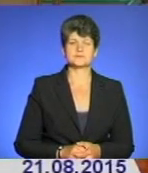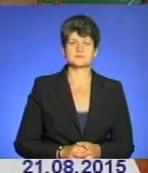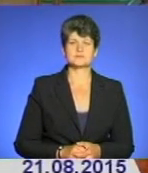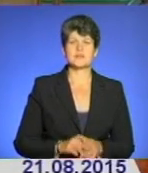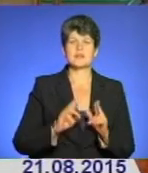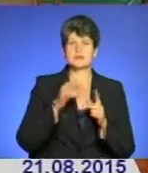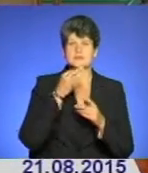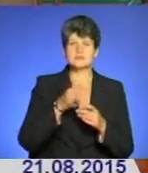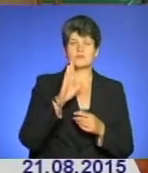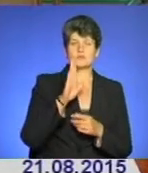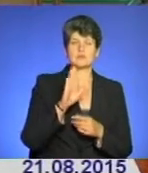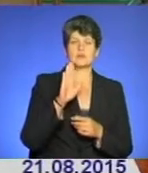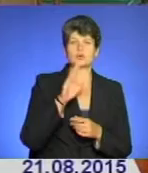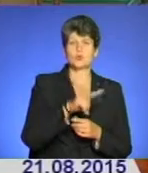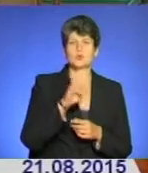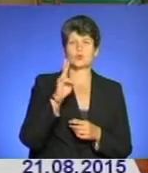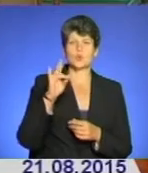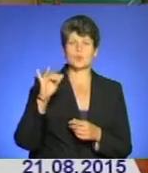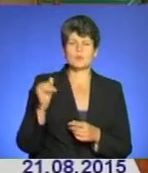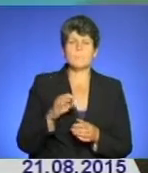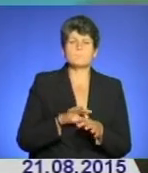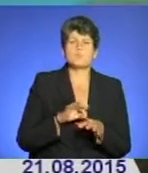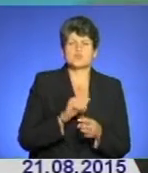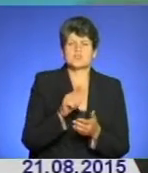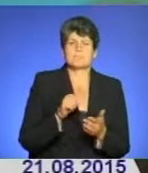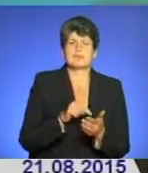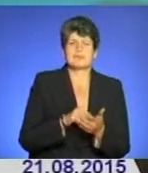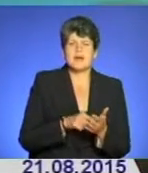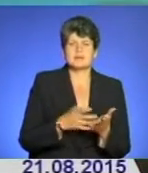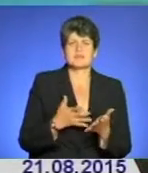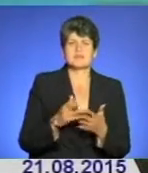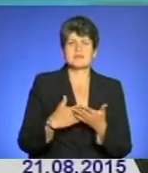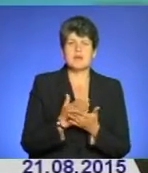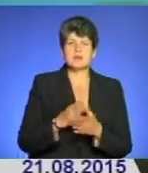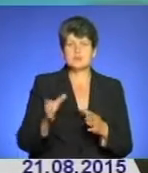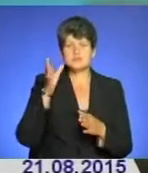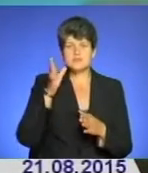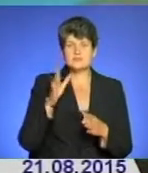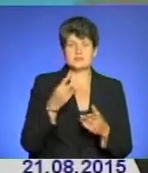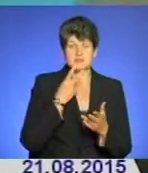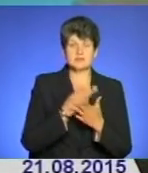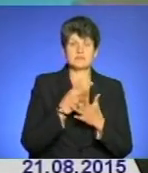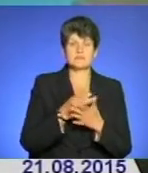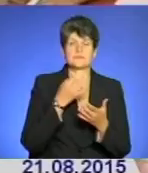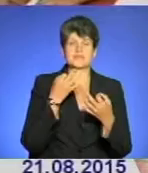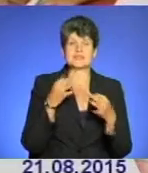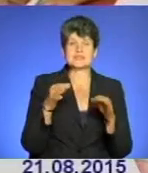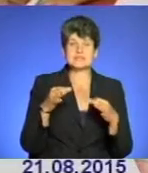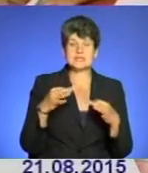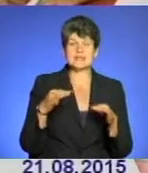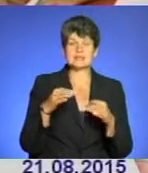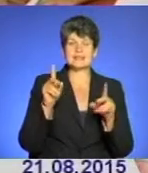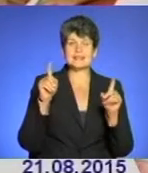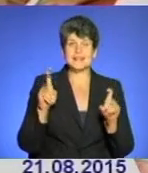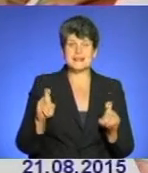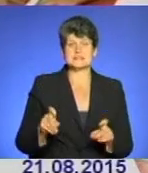Як зазначив Любомир Крупа, болюче питання – якість освіти. Адже під час цьогорічного незалежного тестування з української мови та літератури